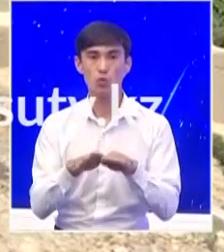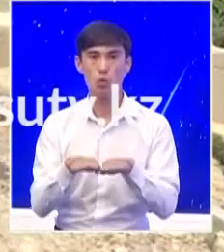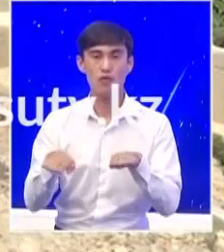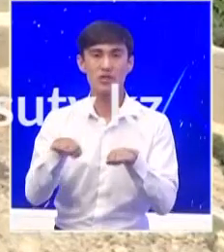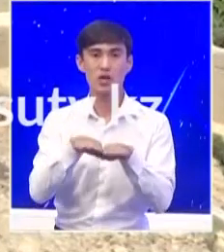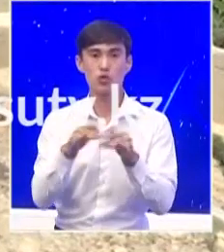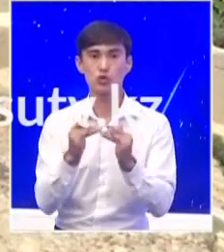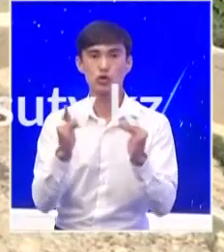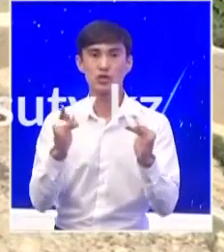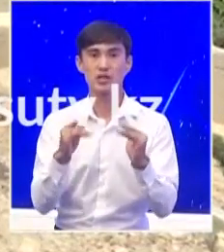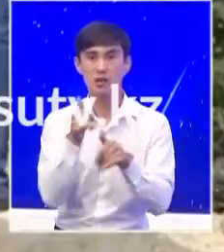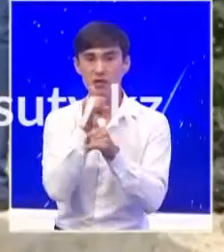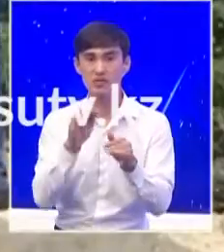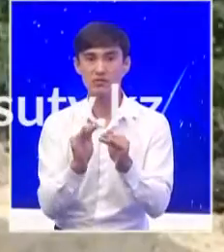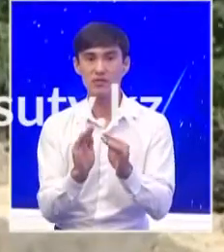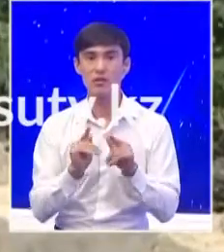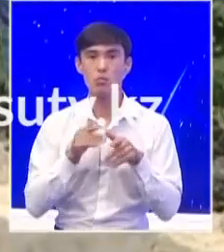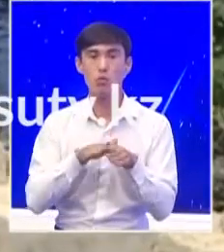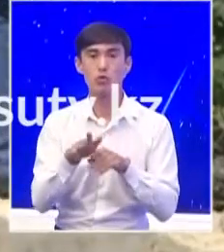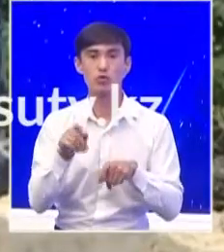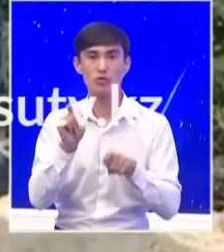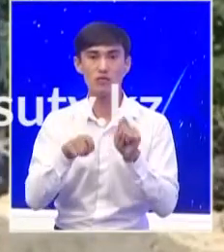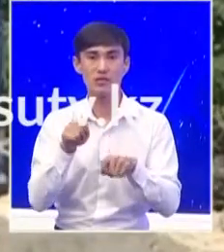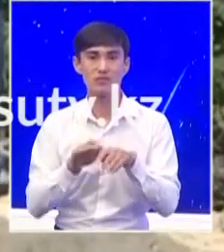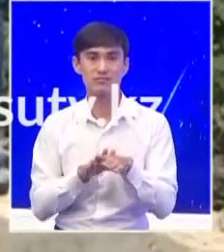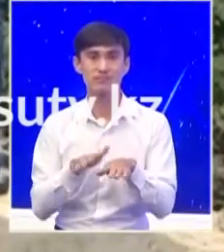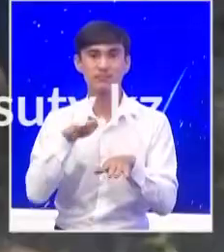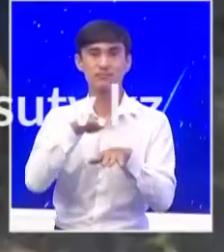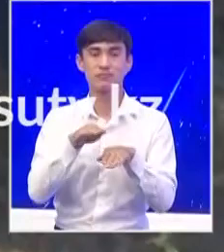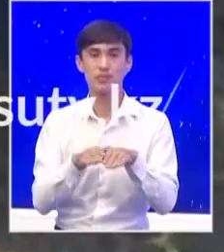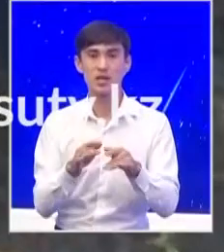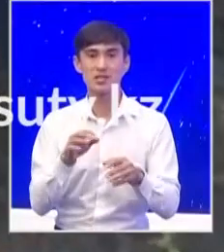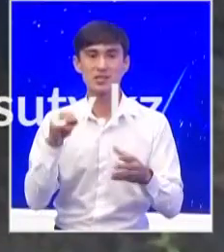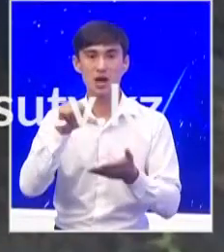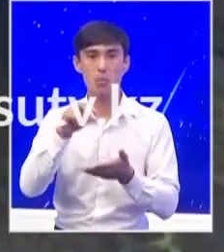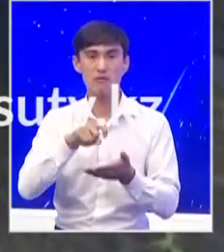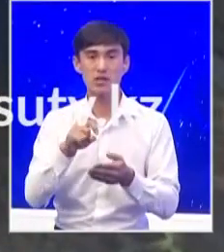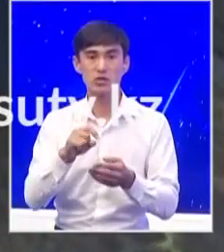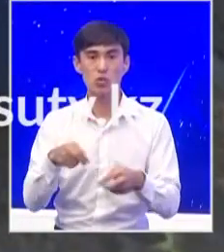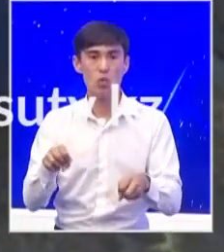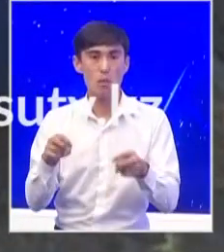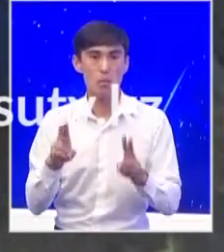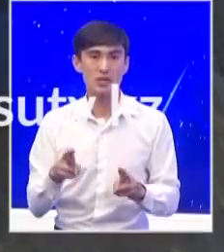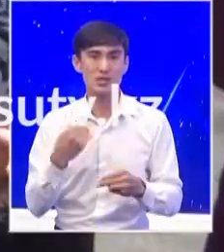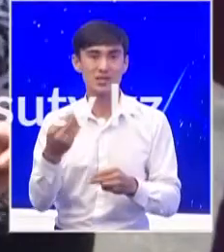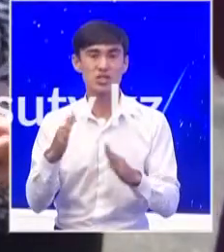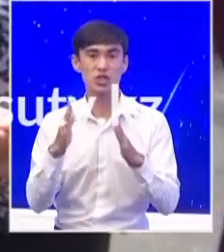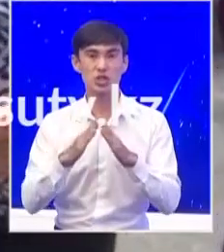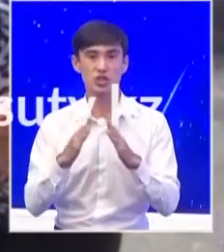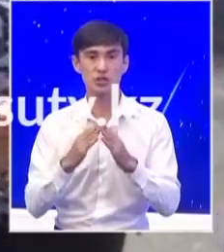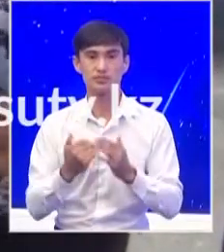позволяет полностью выводить талые и дождевые воды. Скапливаясь, они создают угрозу их жилищам.